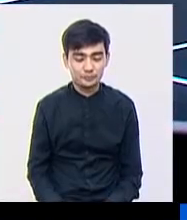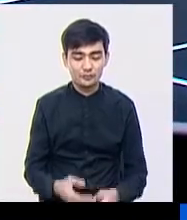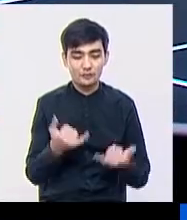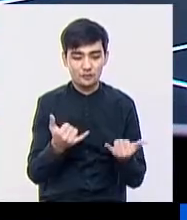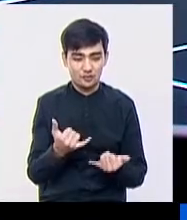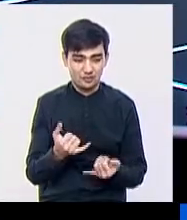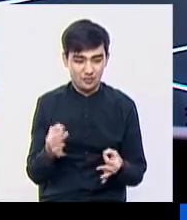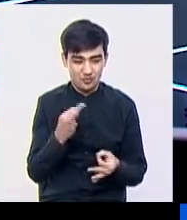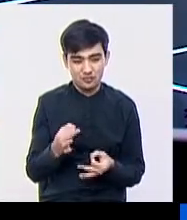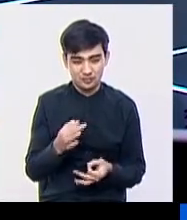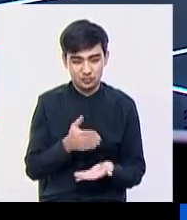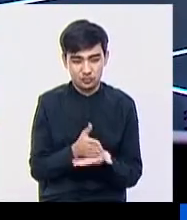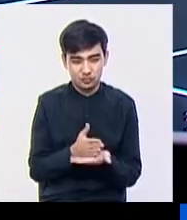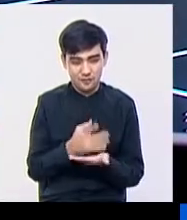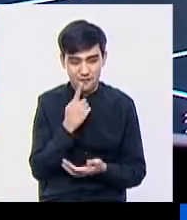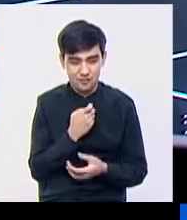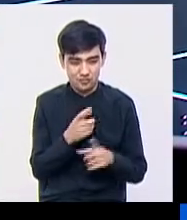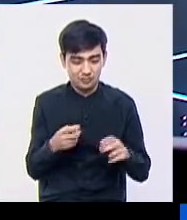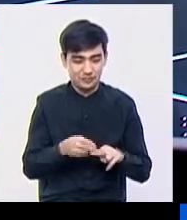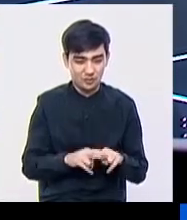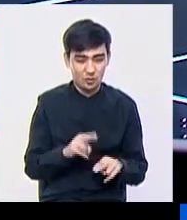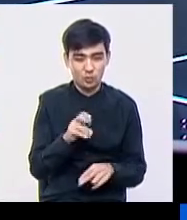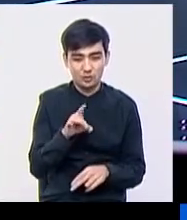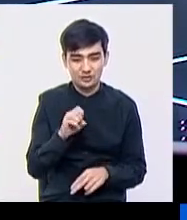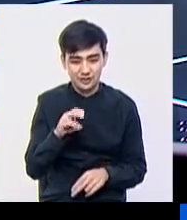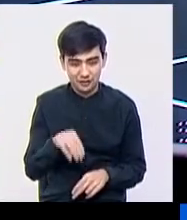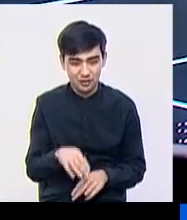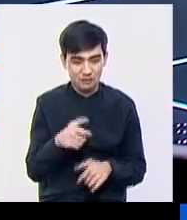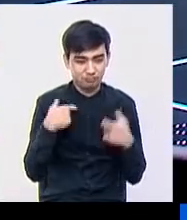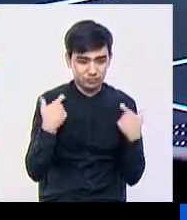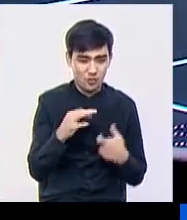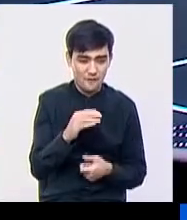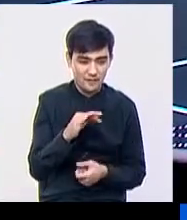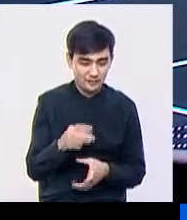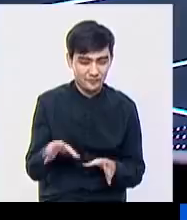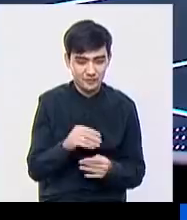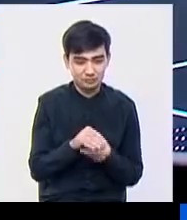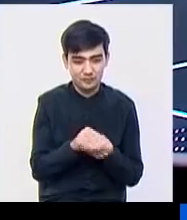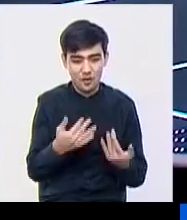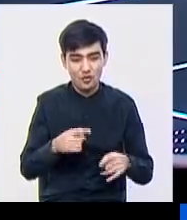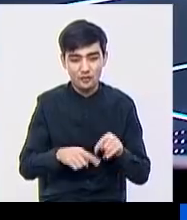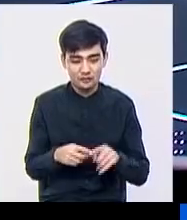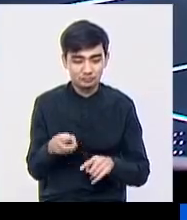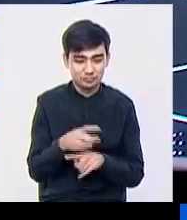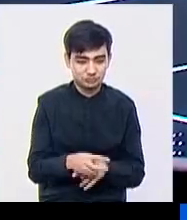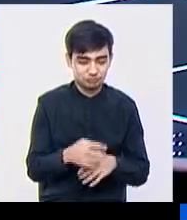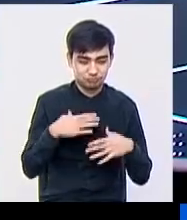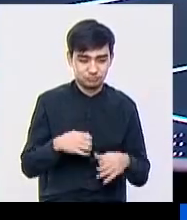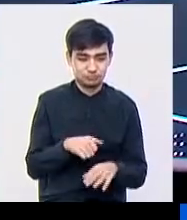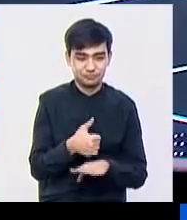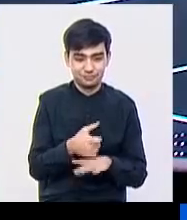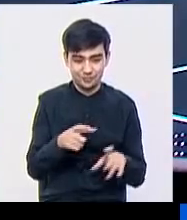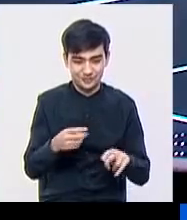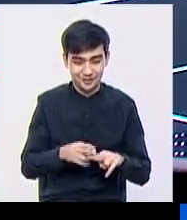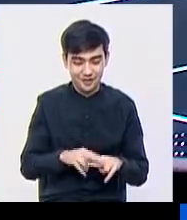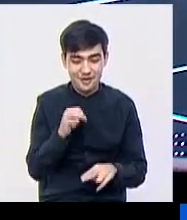Сегодня в Академии погранслужбы простились с погибшими курсантами и офицерами. На церемонию прощания приехали родные погибших героев. В военном